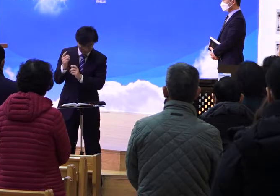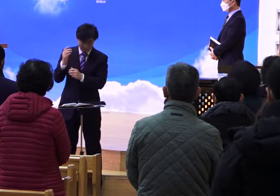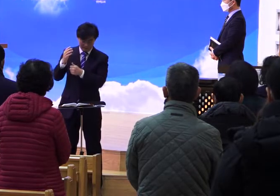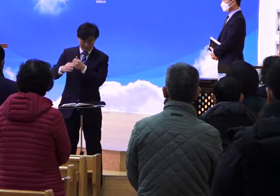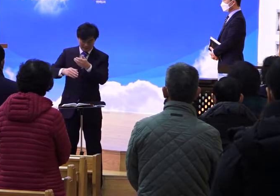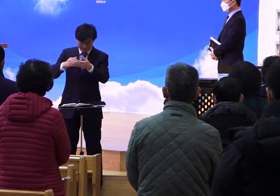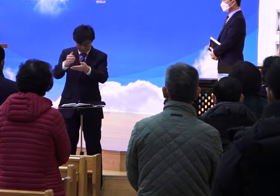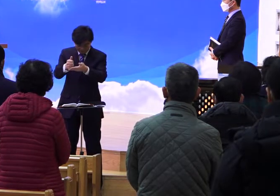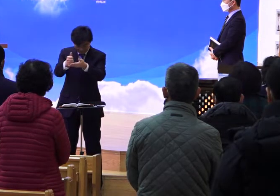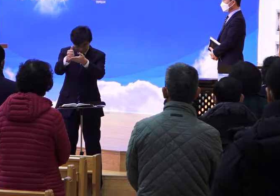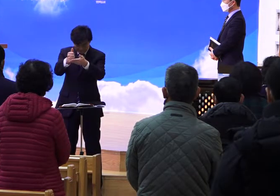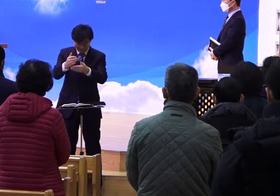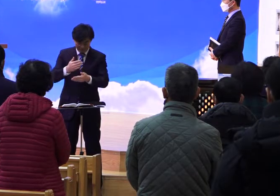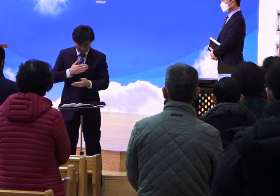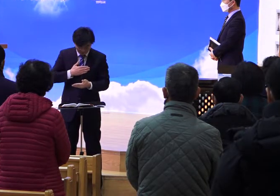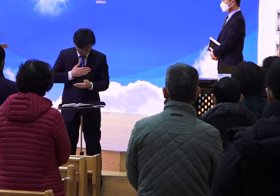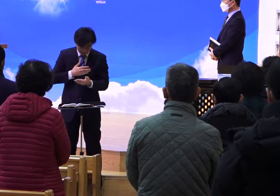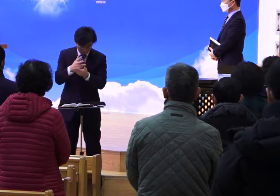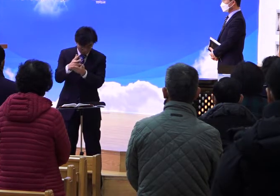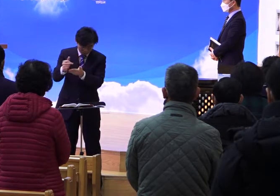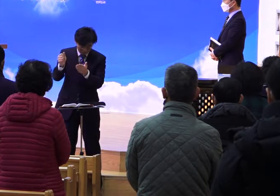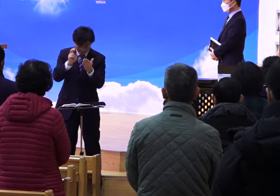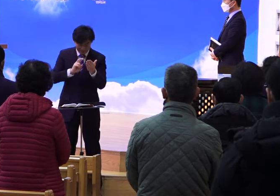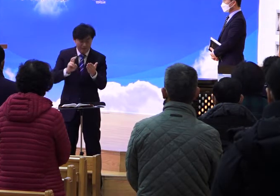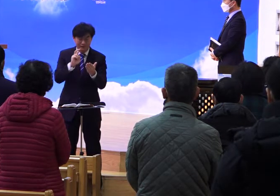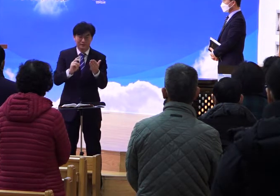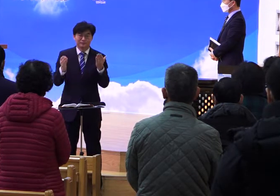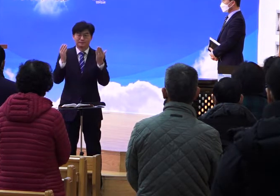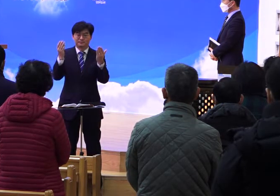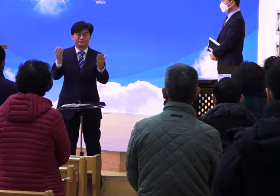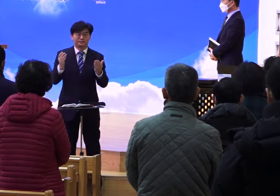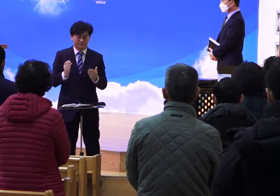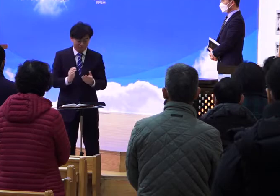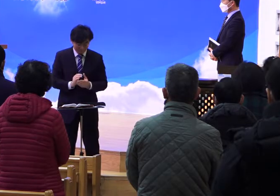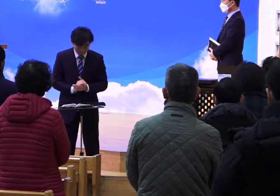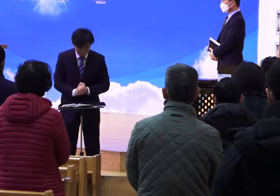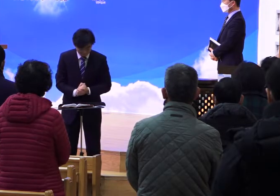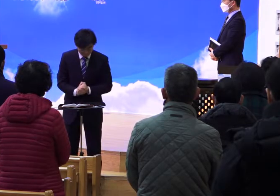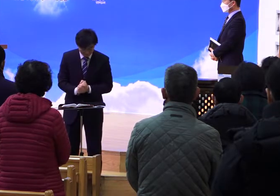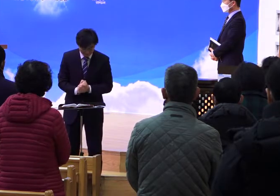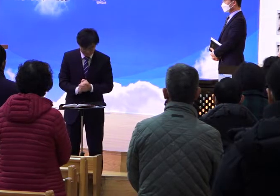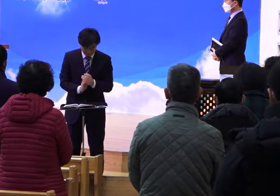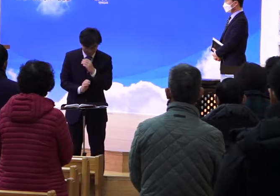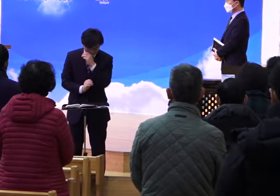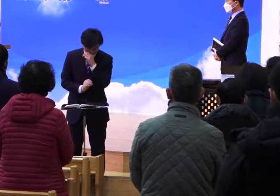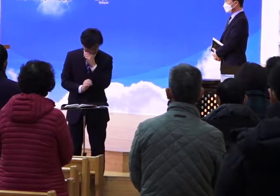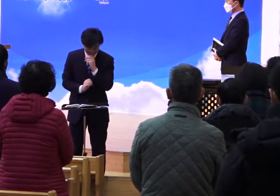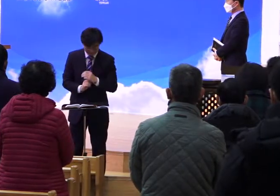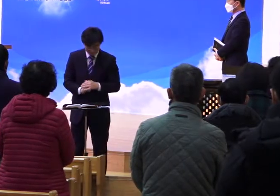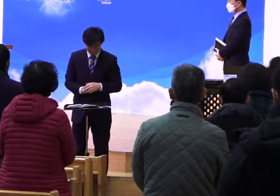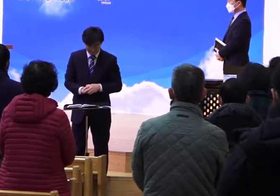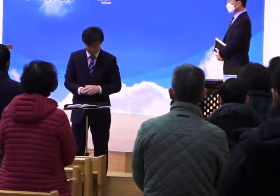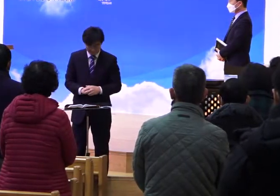나의 하나님이여, 내가 수금으로 주를 찬양하리이다. 아멘.